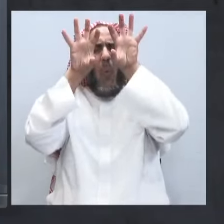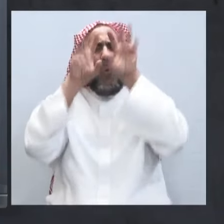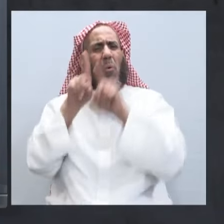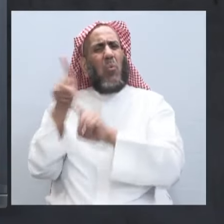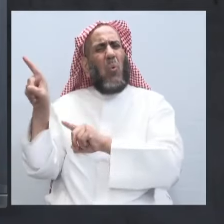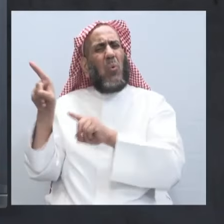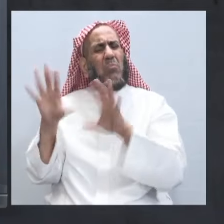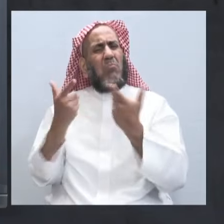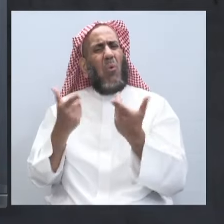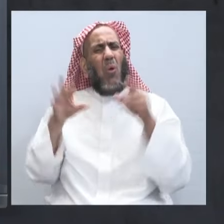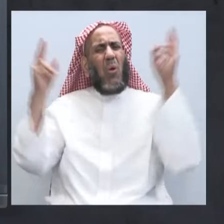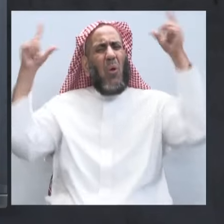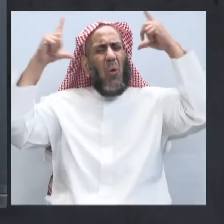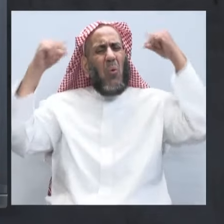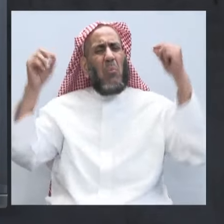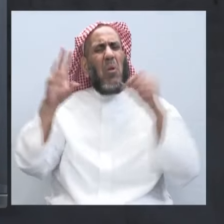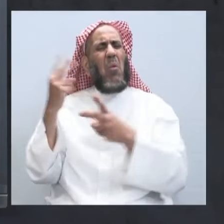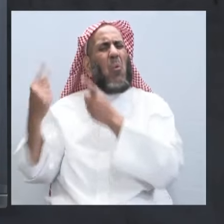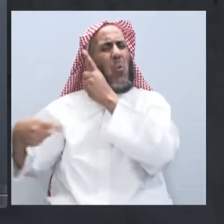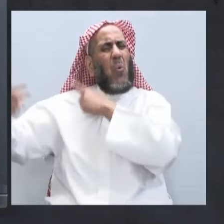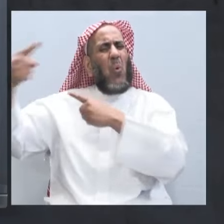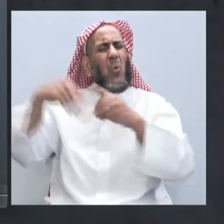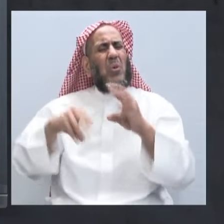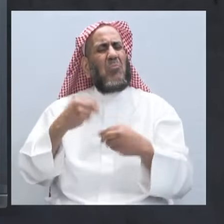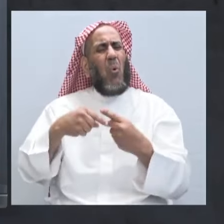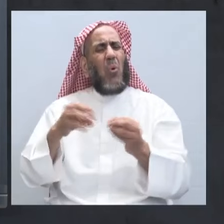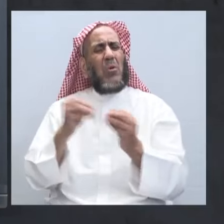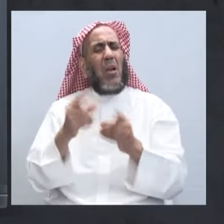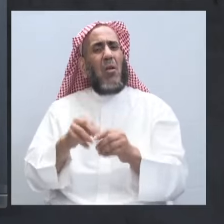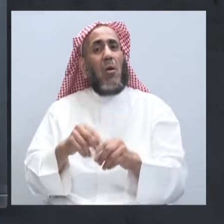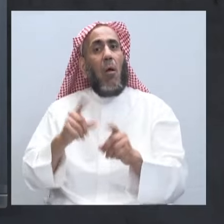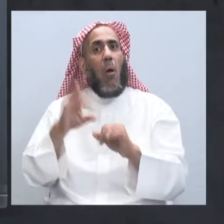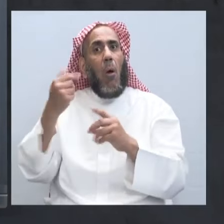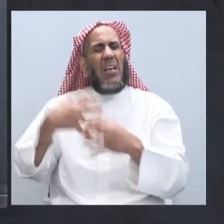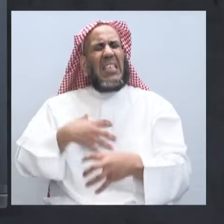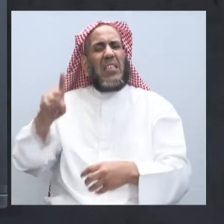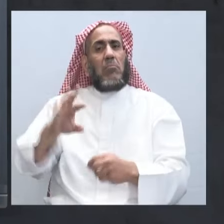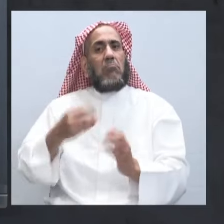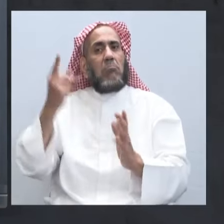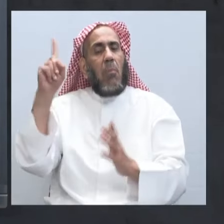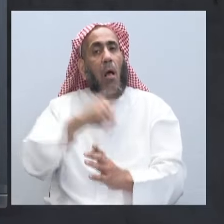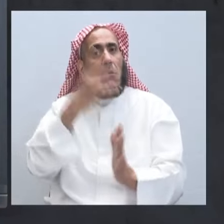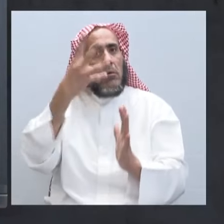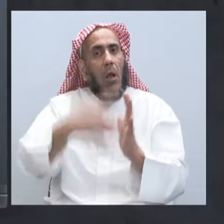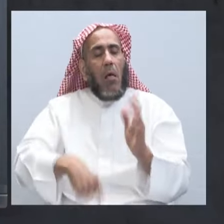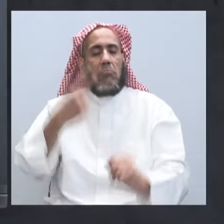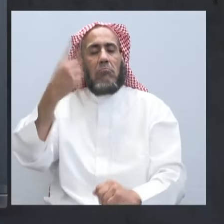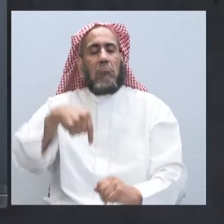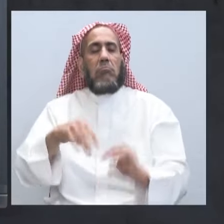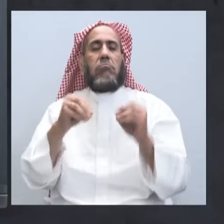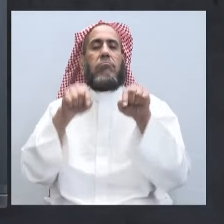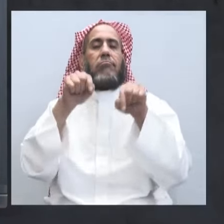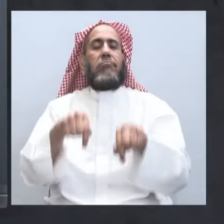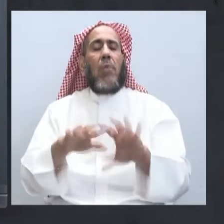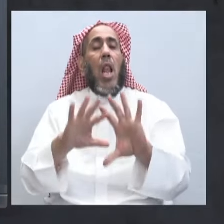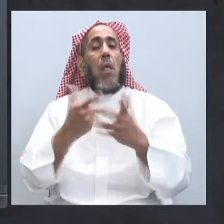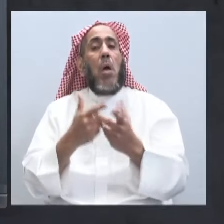وهي من موروثات الجاهليه وهو من التطير الذي نهانا عنها الشرع ونتكلم في درسنا اليوم